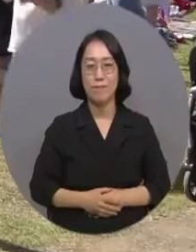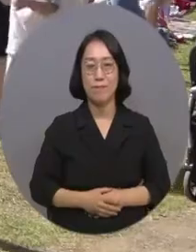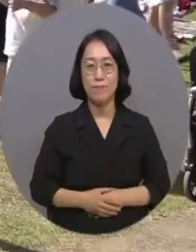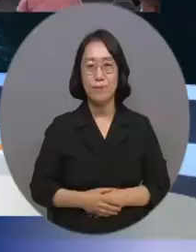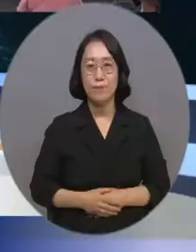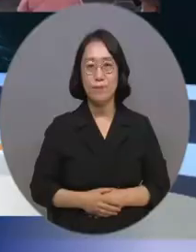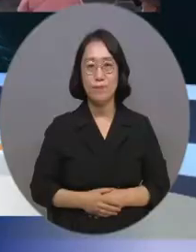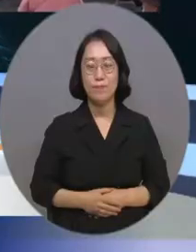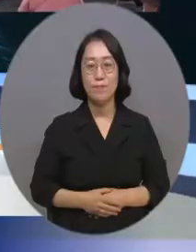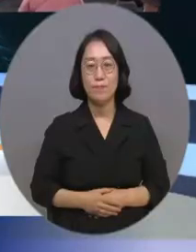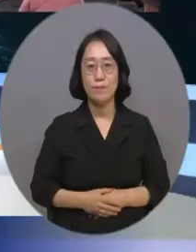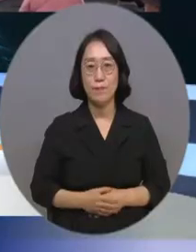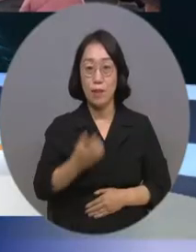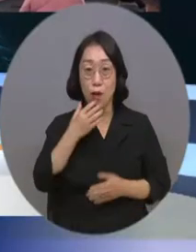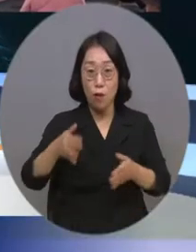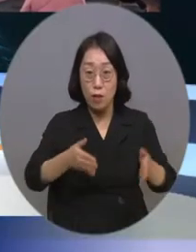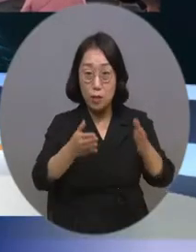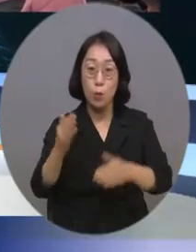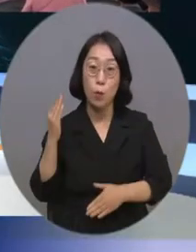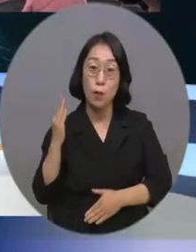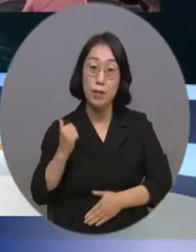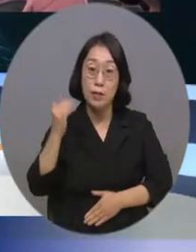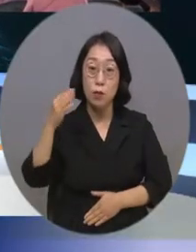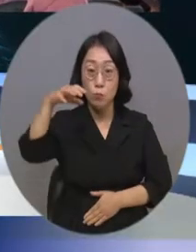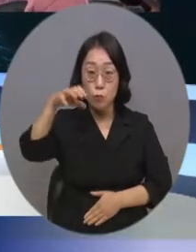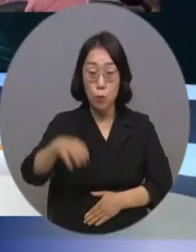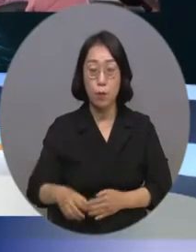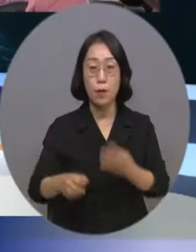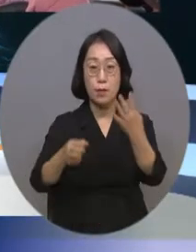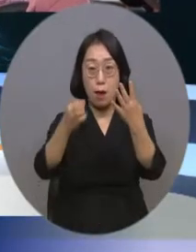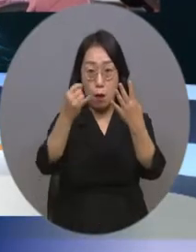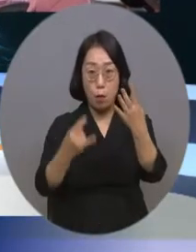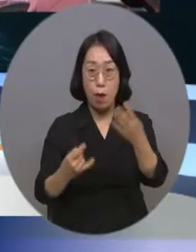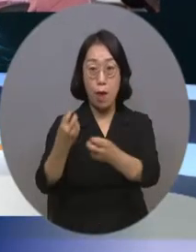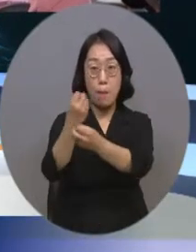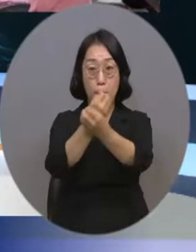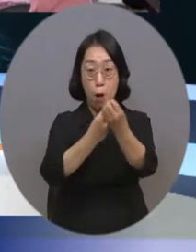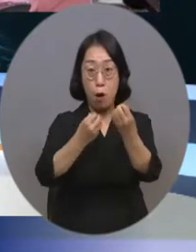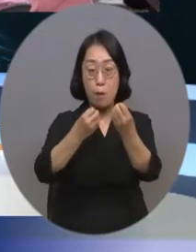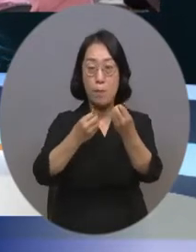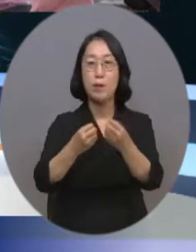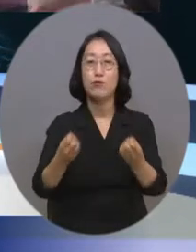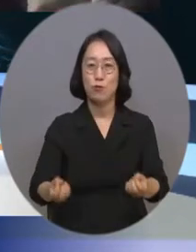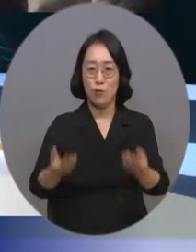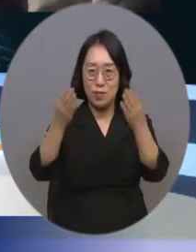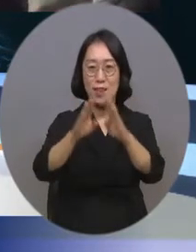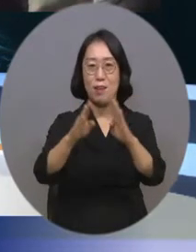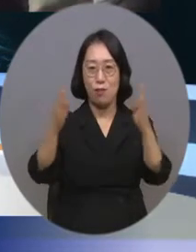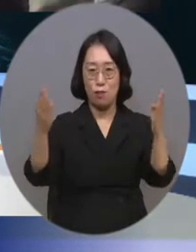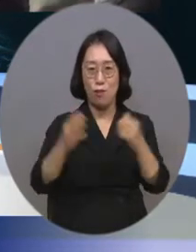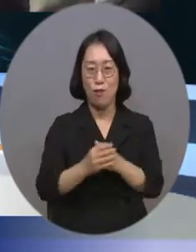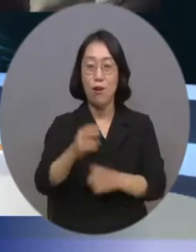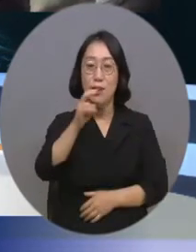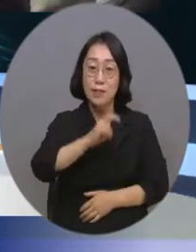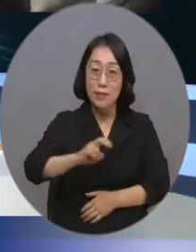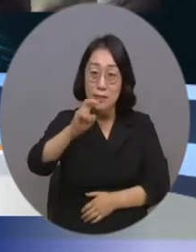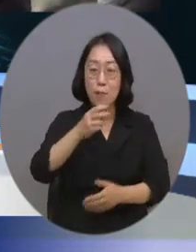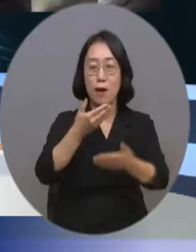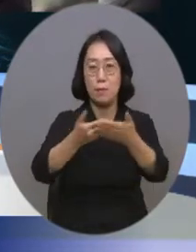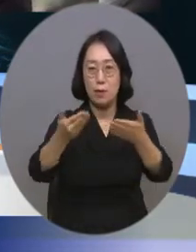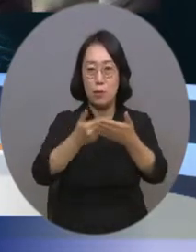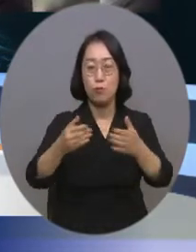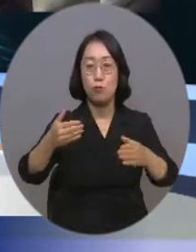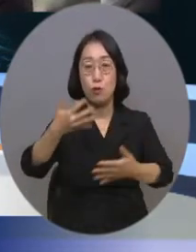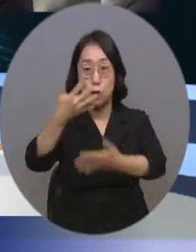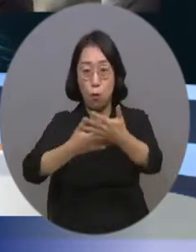정선입니다. 경기도 의정부시에서 제4회 별빛 여울축제가 개최됐습니다. 음악과 미술, 영화